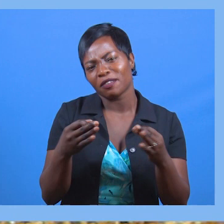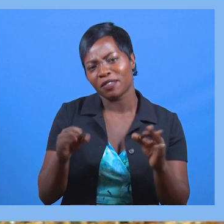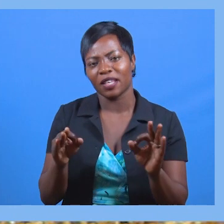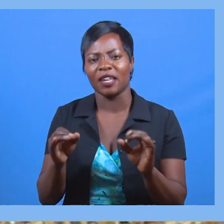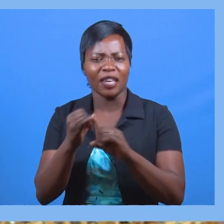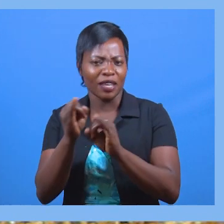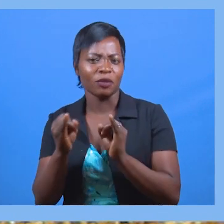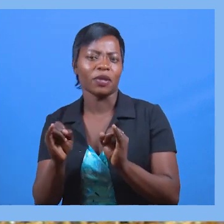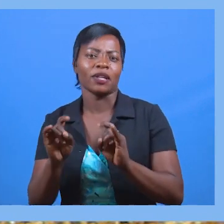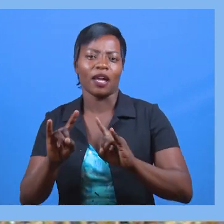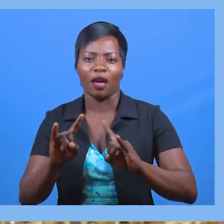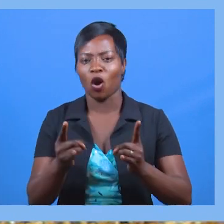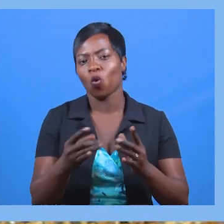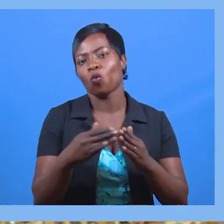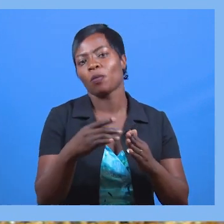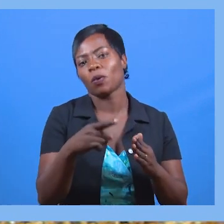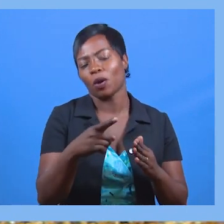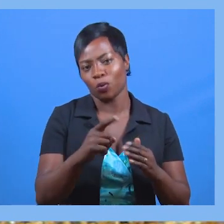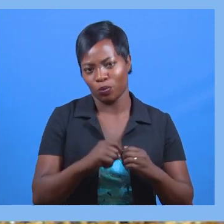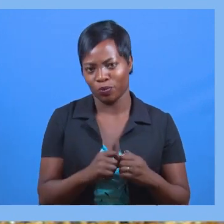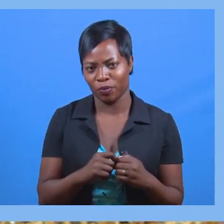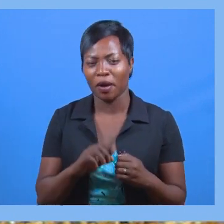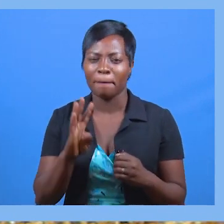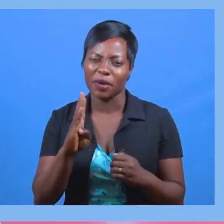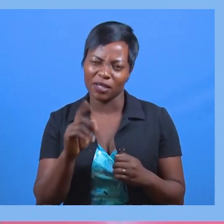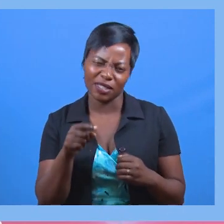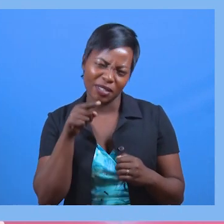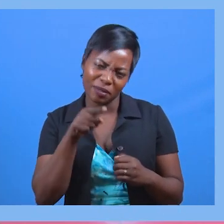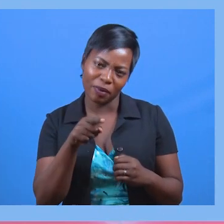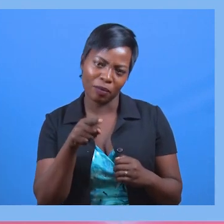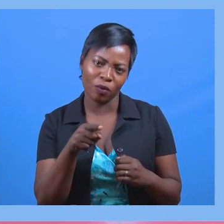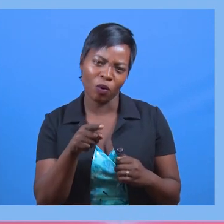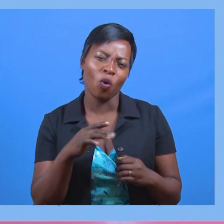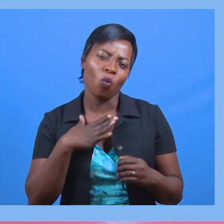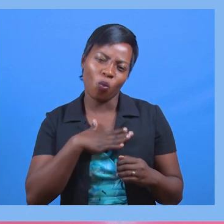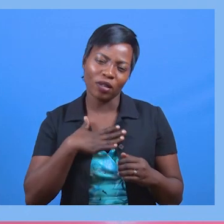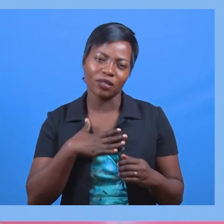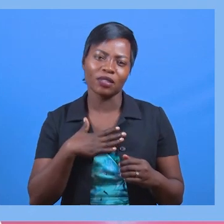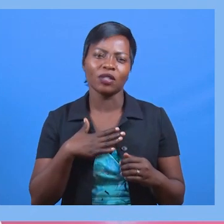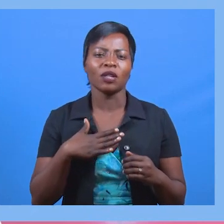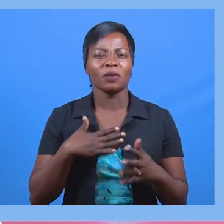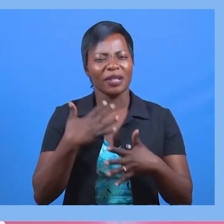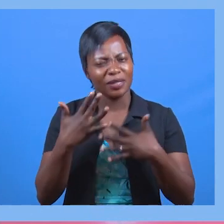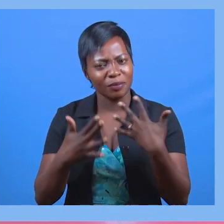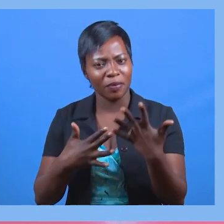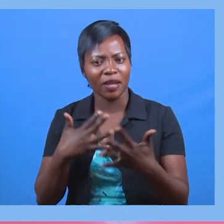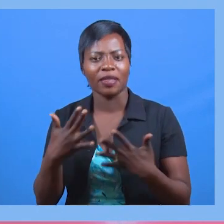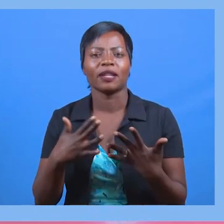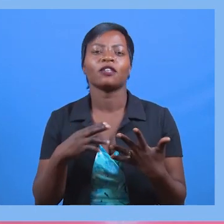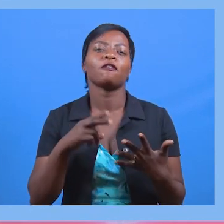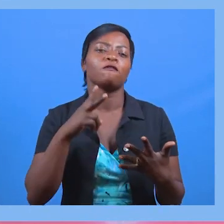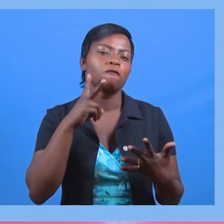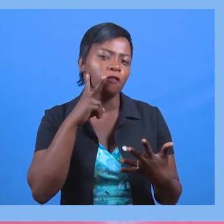kwavanoita pamunhu wavashanyira. Asi tiri ipapo ndoda kutsindidza kuti muyenzi